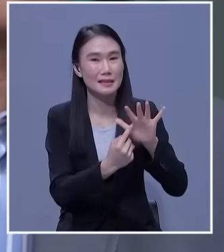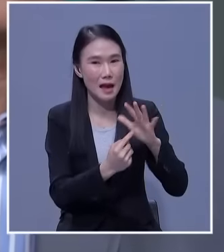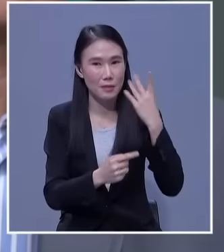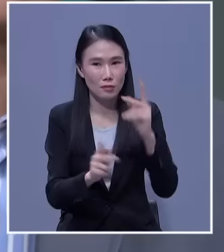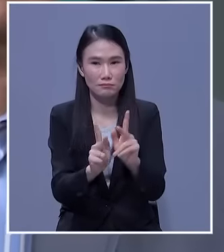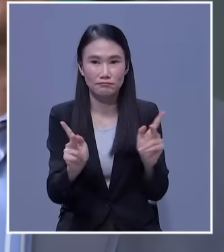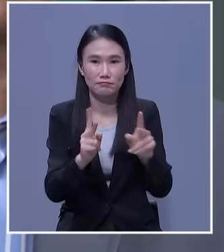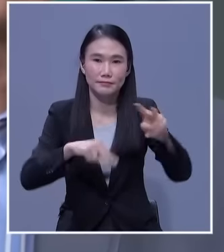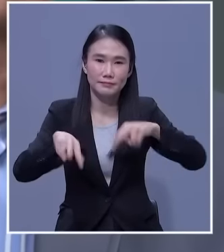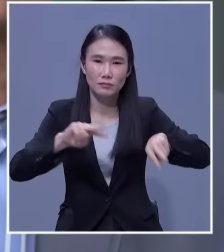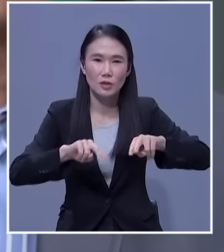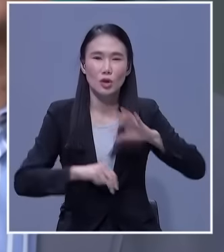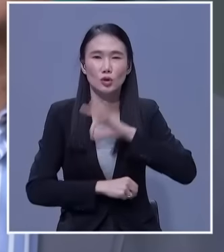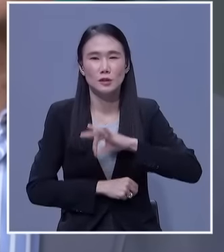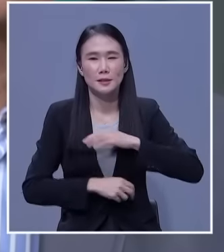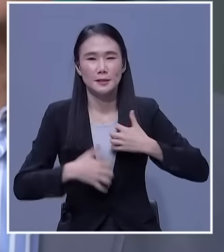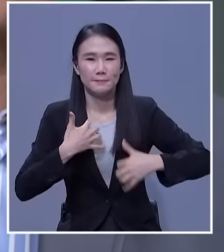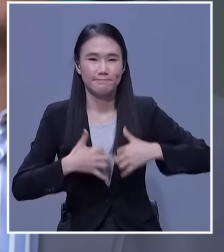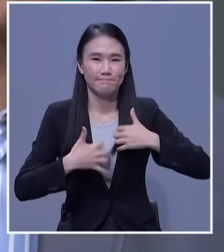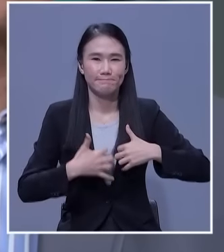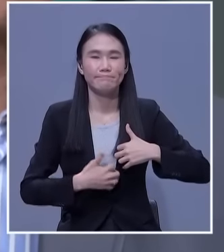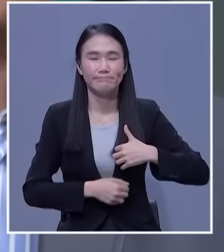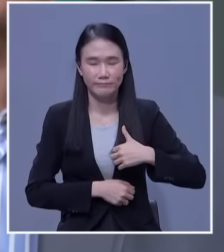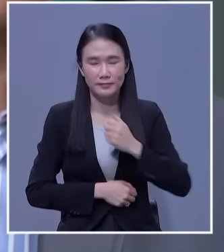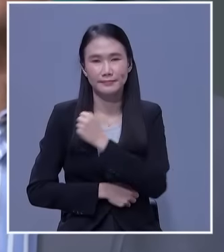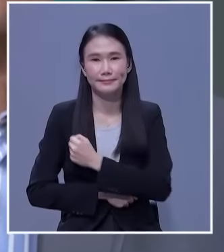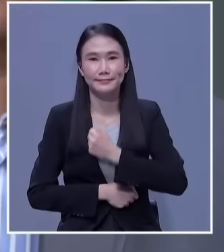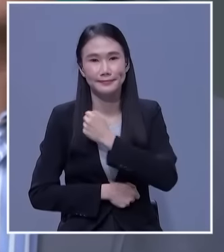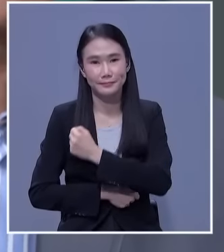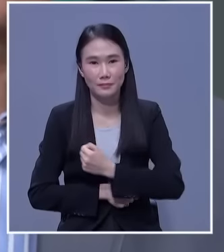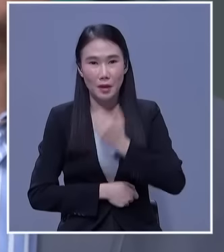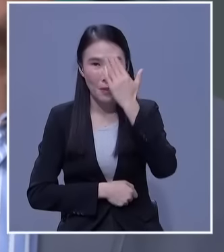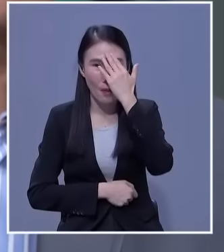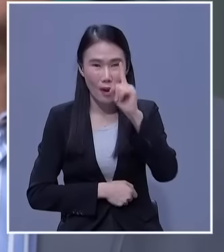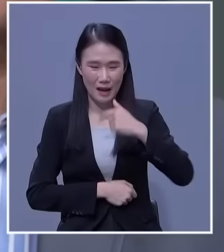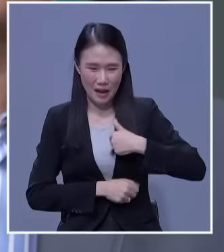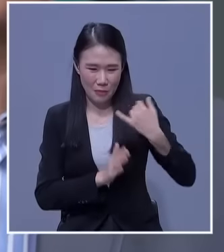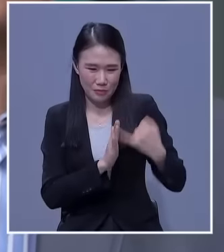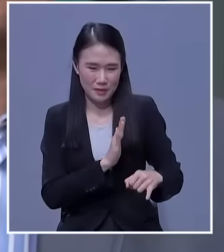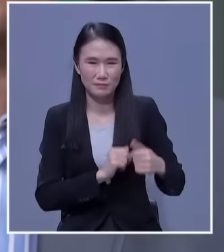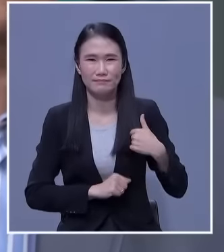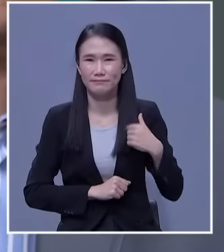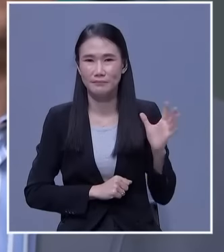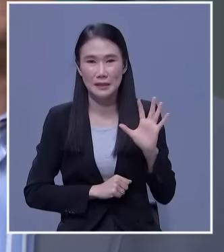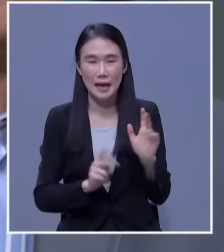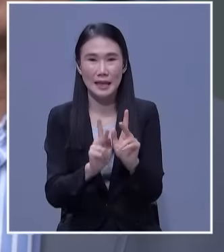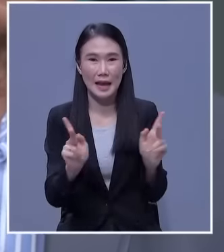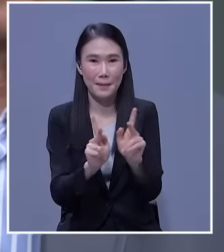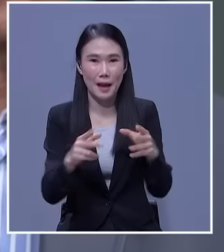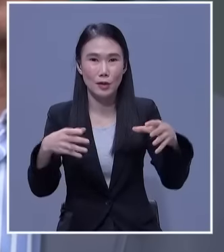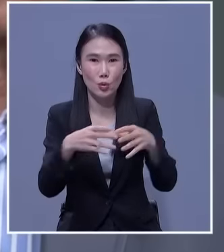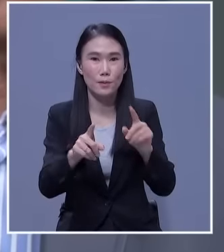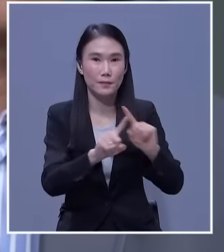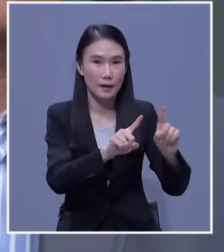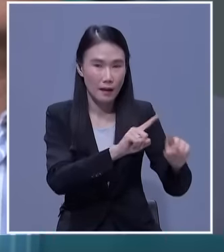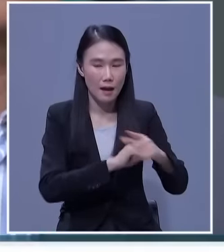อกว่ายอมรับว่ารู้สึกอึดอัดใจและเสียใจมากเพราะตัวเองไม่ใช่ผู้กระทำความผิดแต่ถูกคณะกรรมการชุดต่างๆ